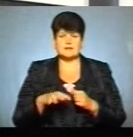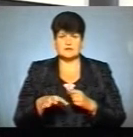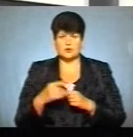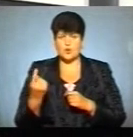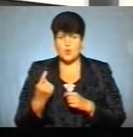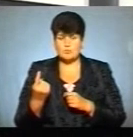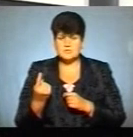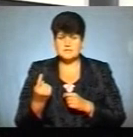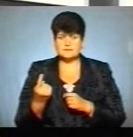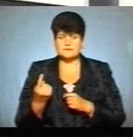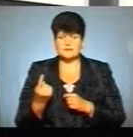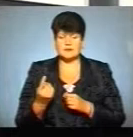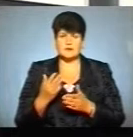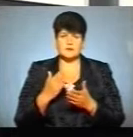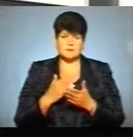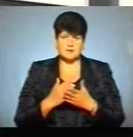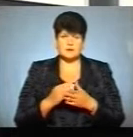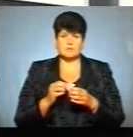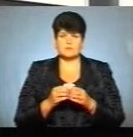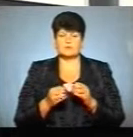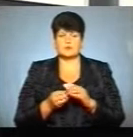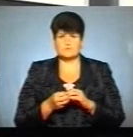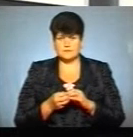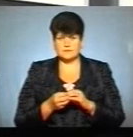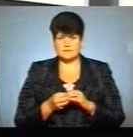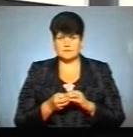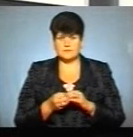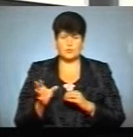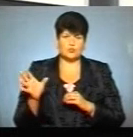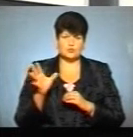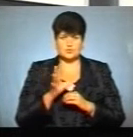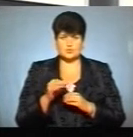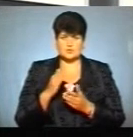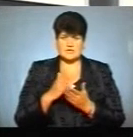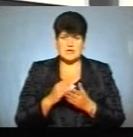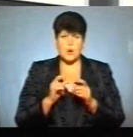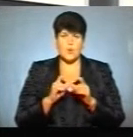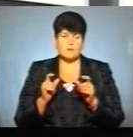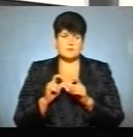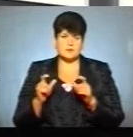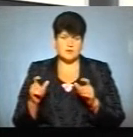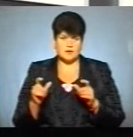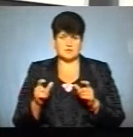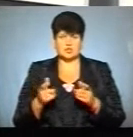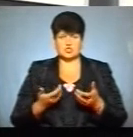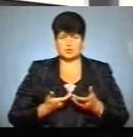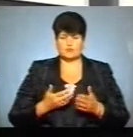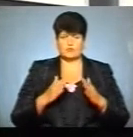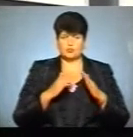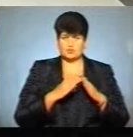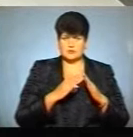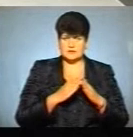області, несе певну загрозу. Адже повсюди є і об'єкти інфраструктури, житлові